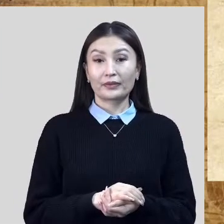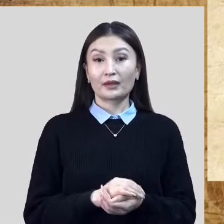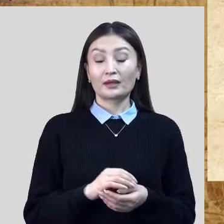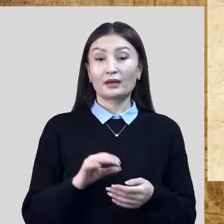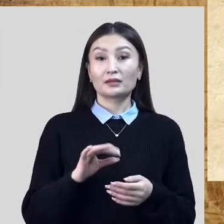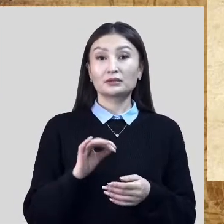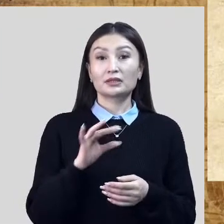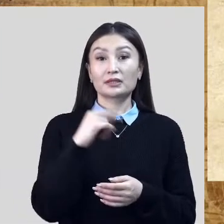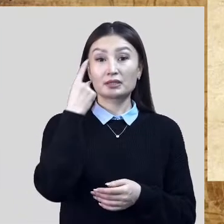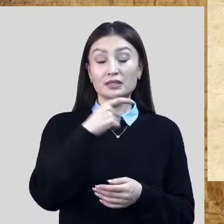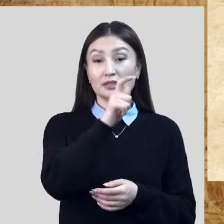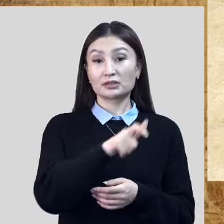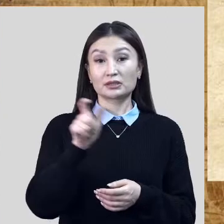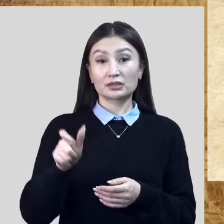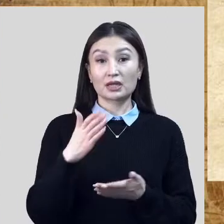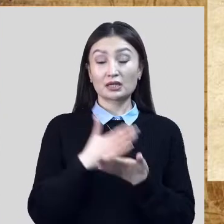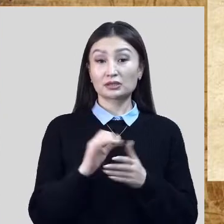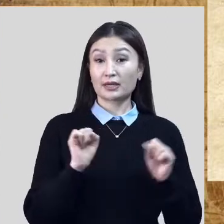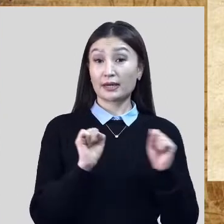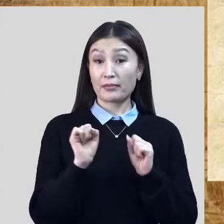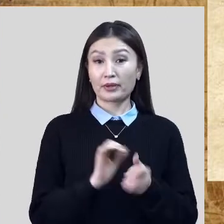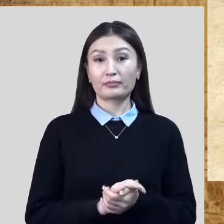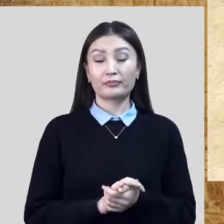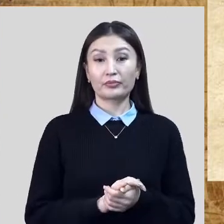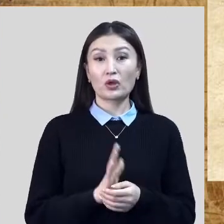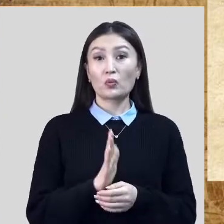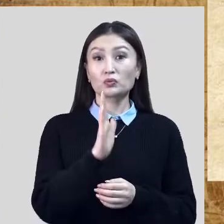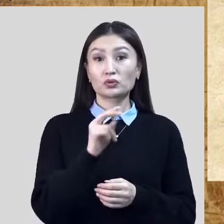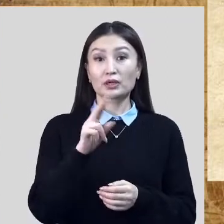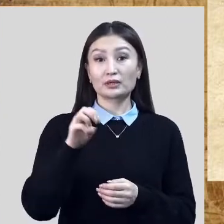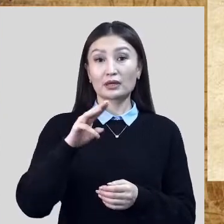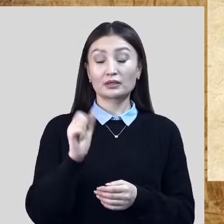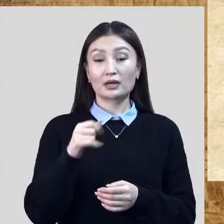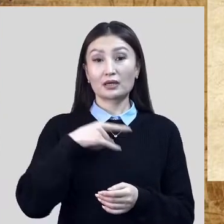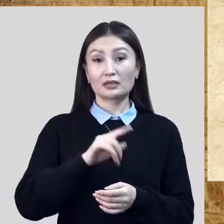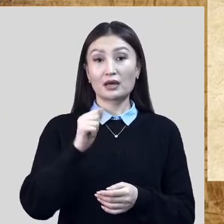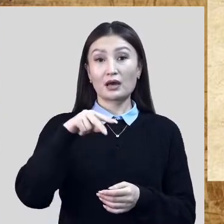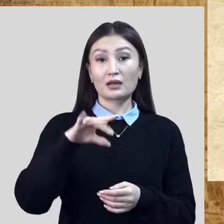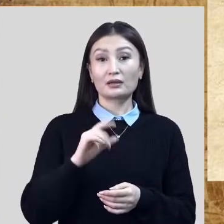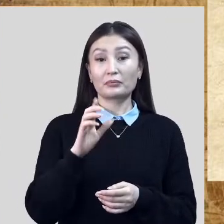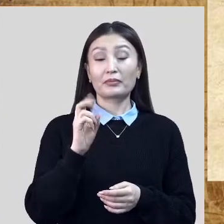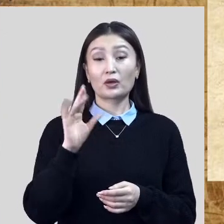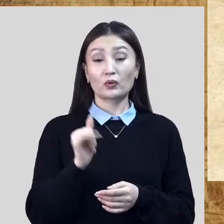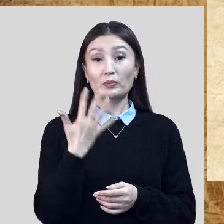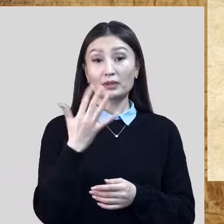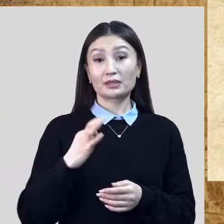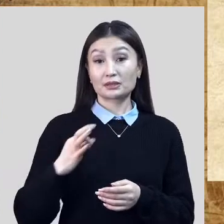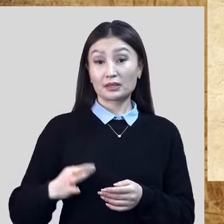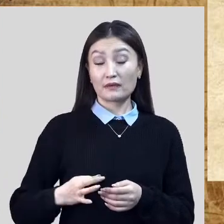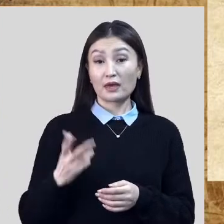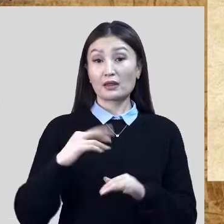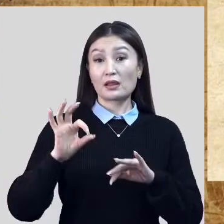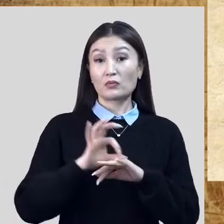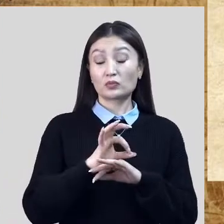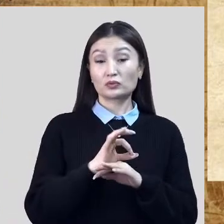Союз исторических личностей оказался крепким. Будущая датка родила Алымбеку 5 сыновей. Для